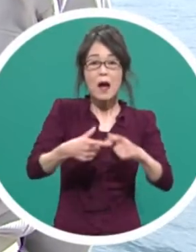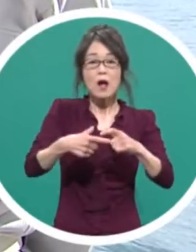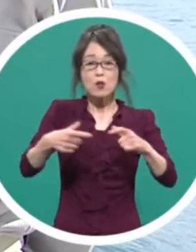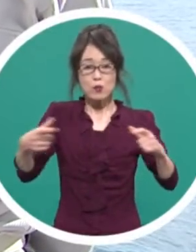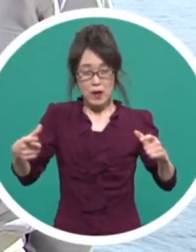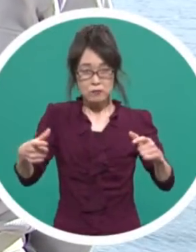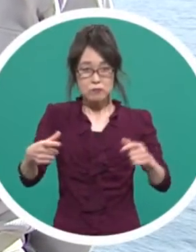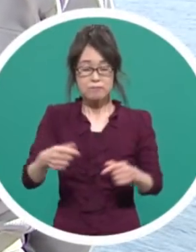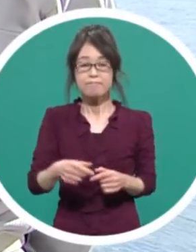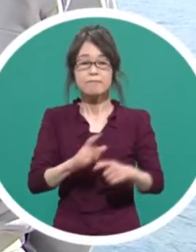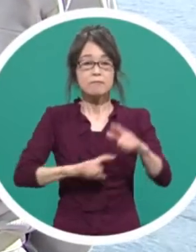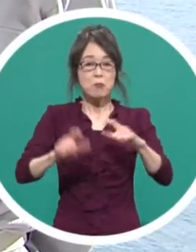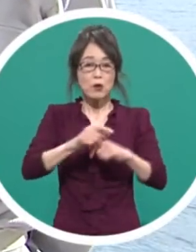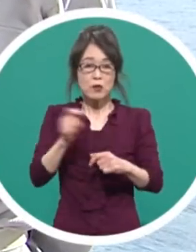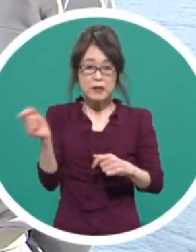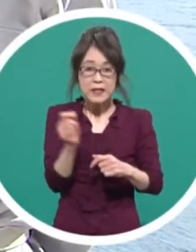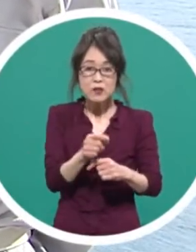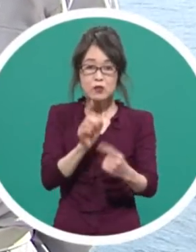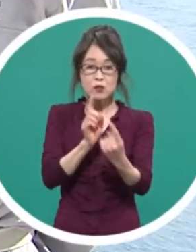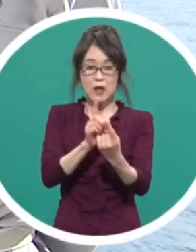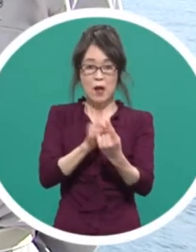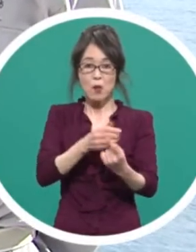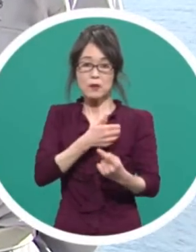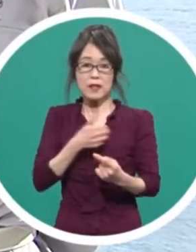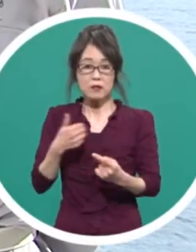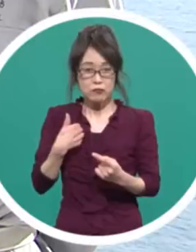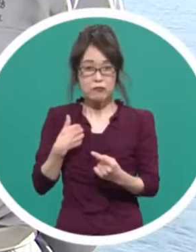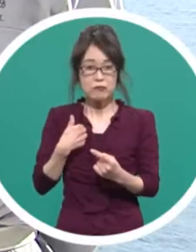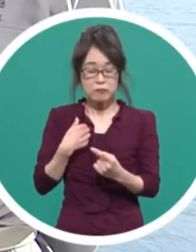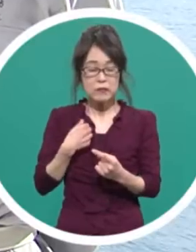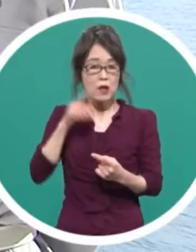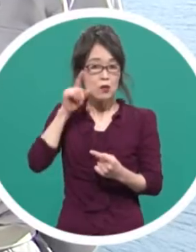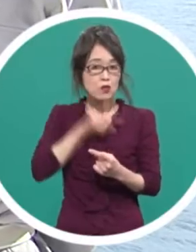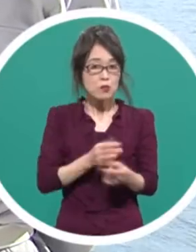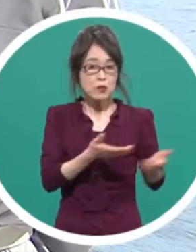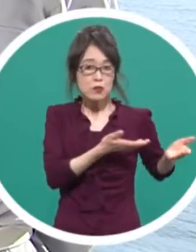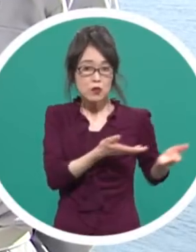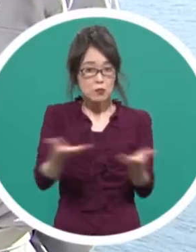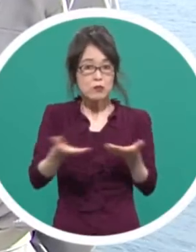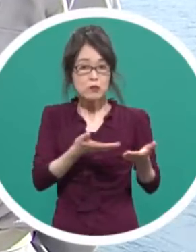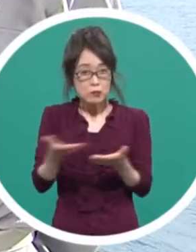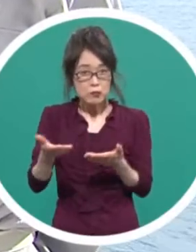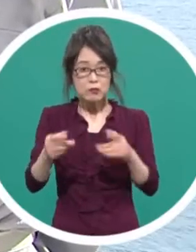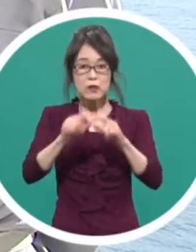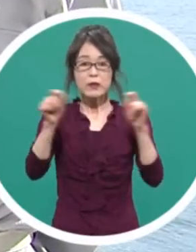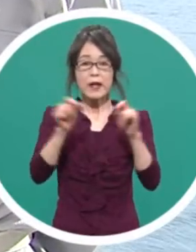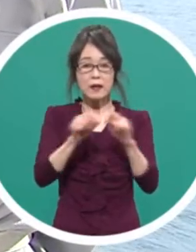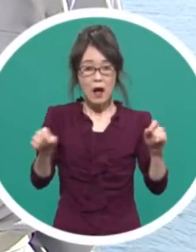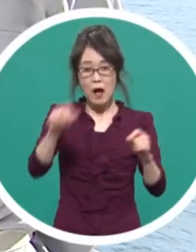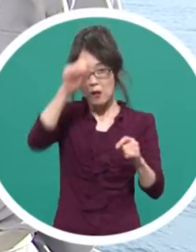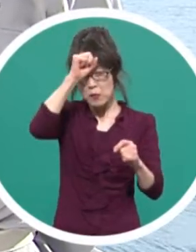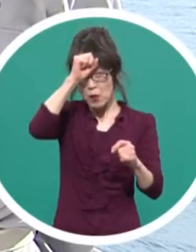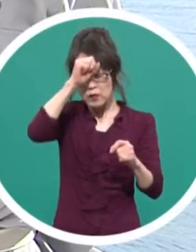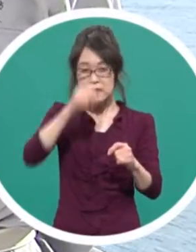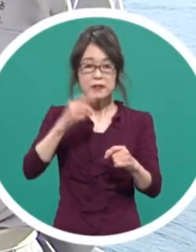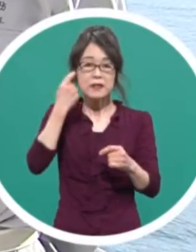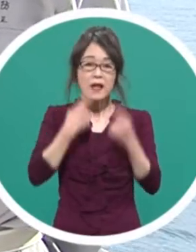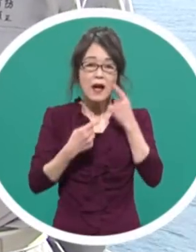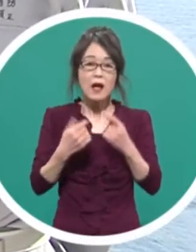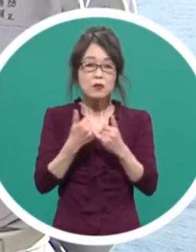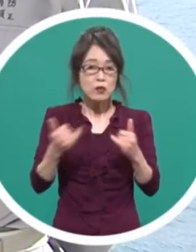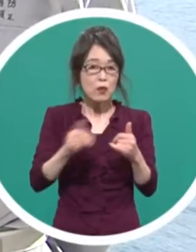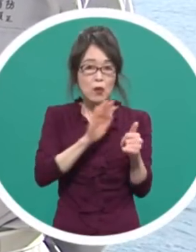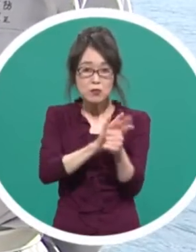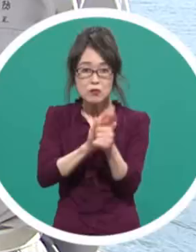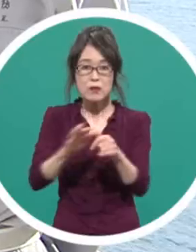イントが増えていければ、より迅速なドクターヘリの対応、より迅速な病院搬送、こういったことが